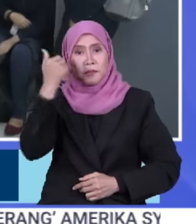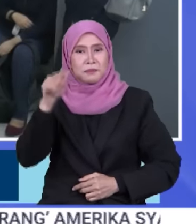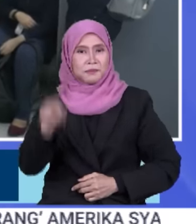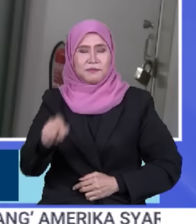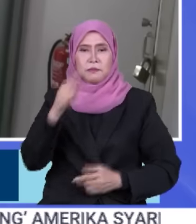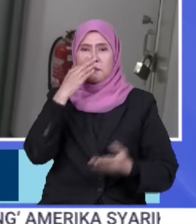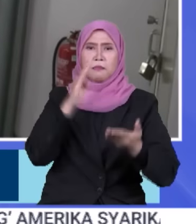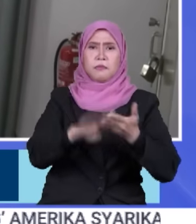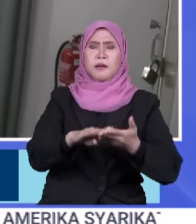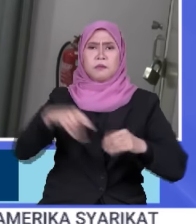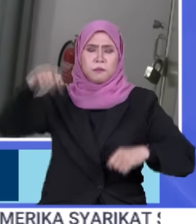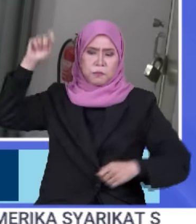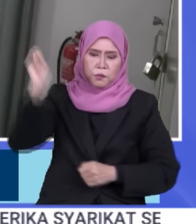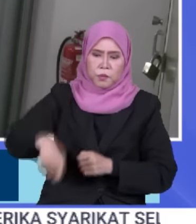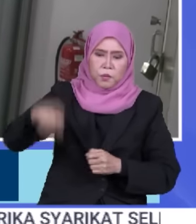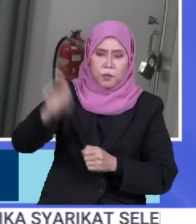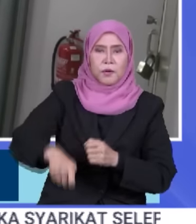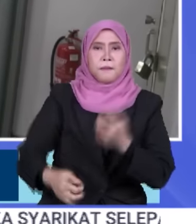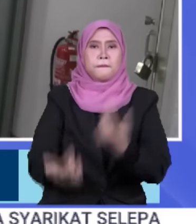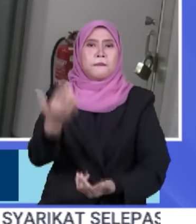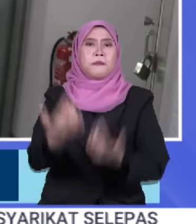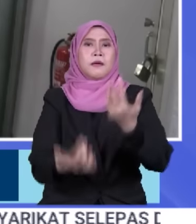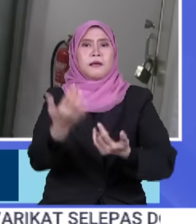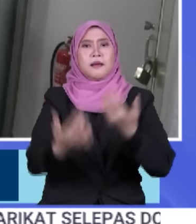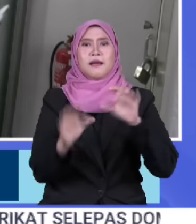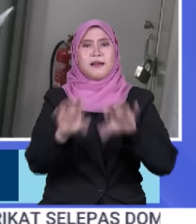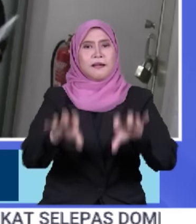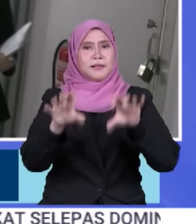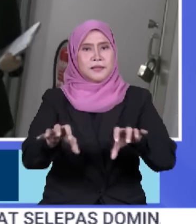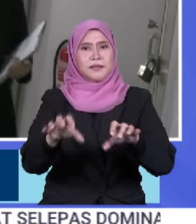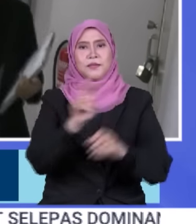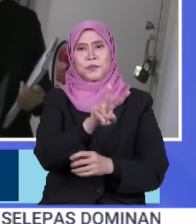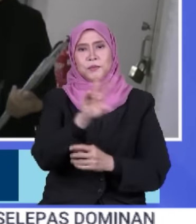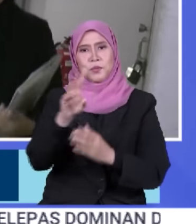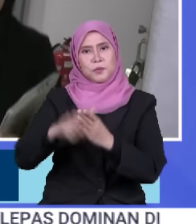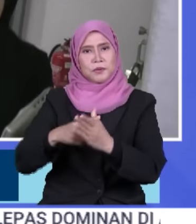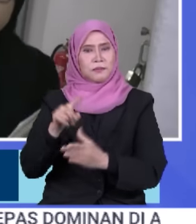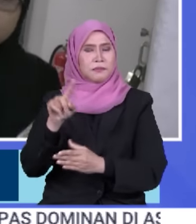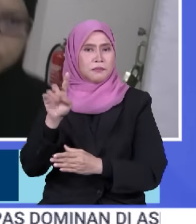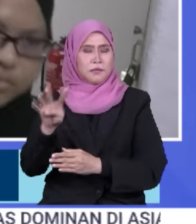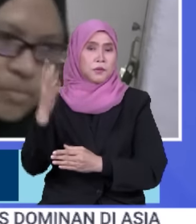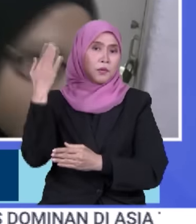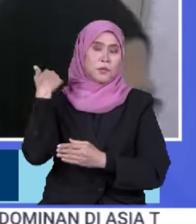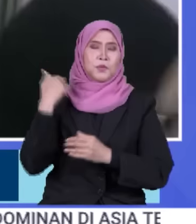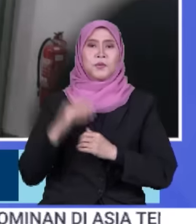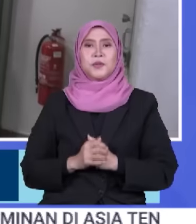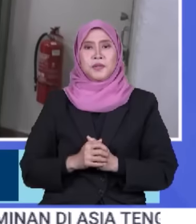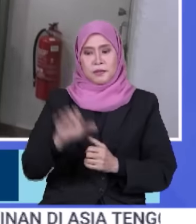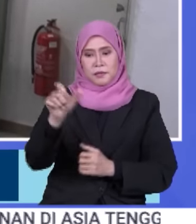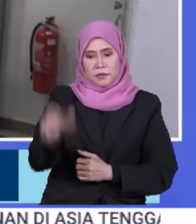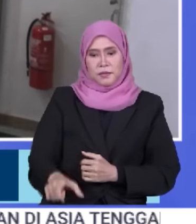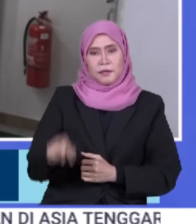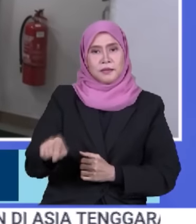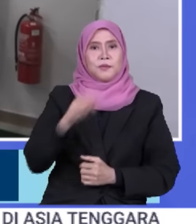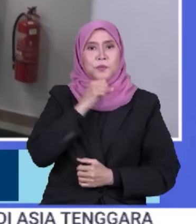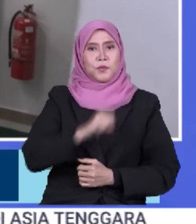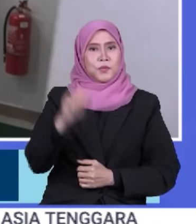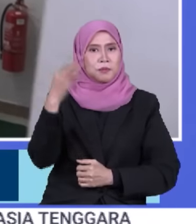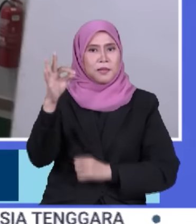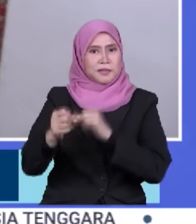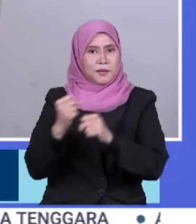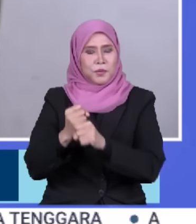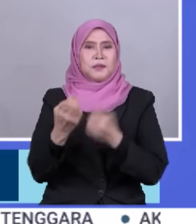kejam memukul dan membakar seekor anjing 27 Mac lalu. Tertuduh Braden Yap Hong Sheng, 19 tahun,